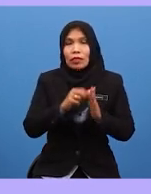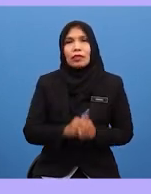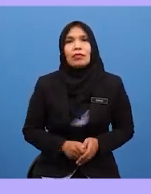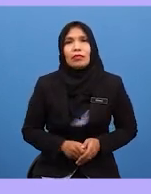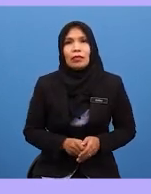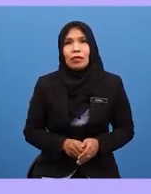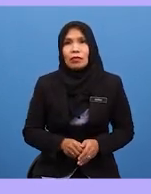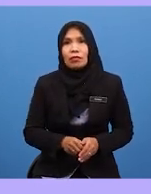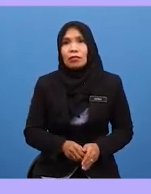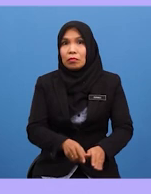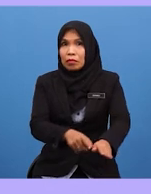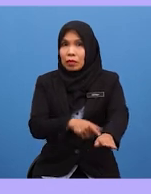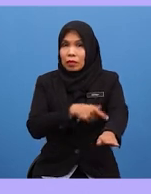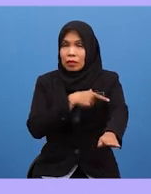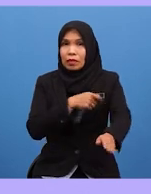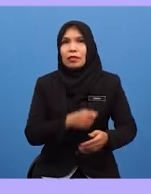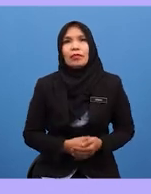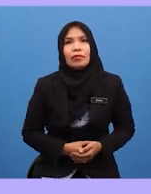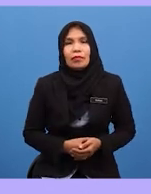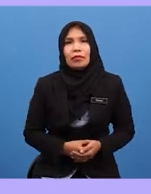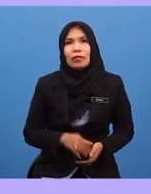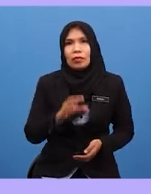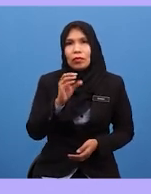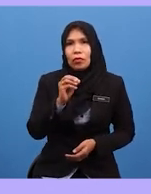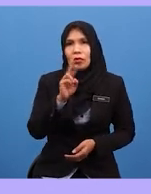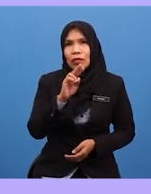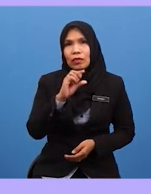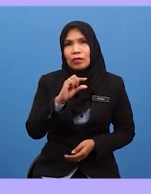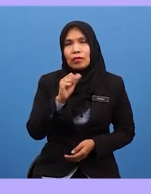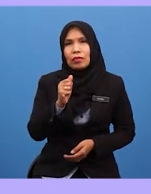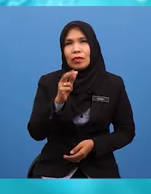organisma dalam satu jangka masa tertentu.